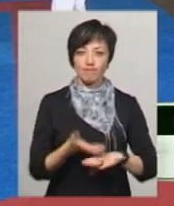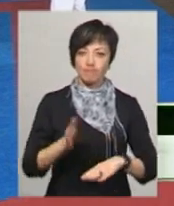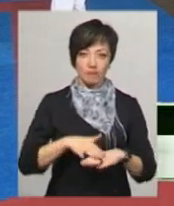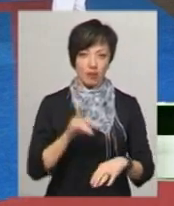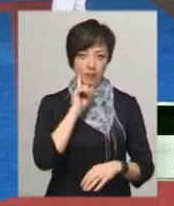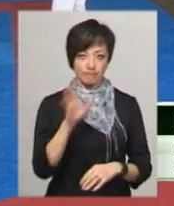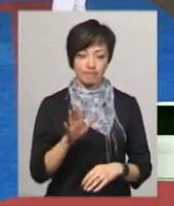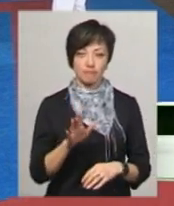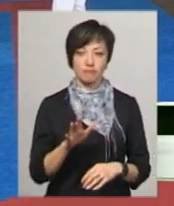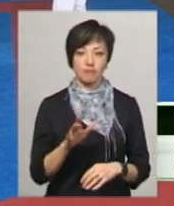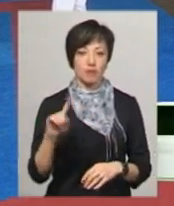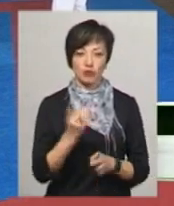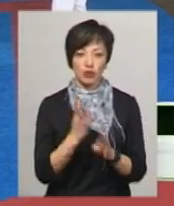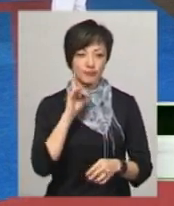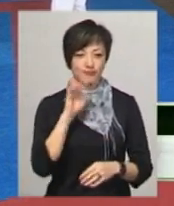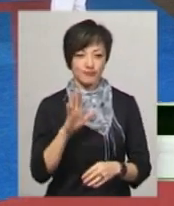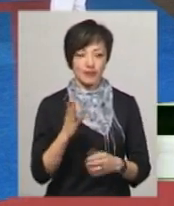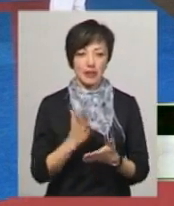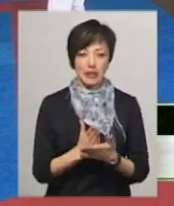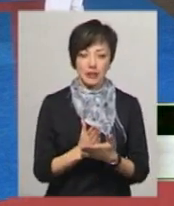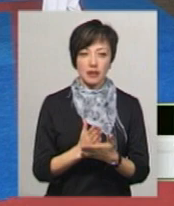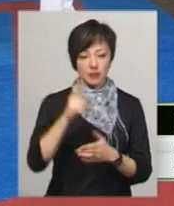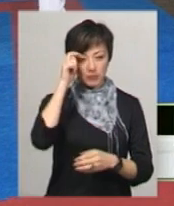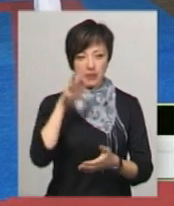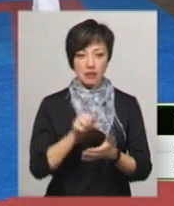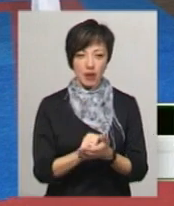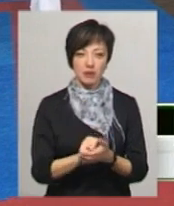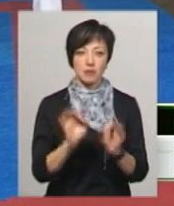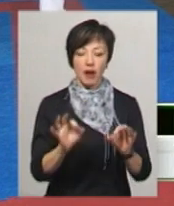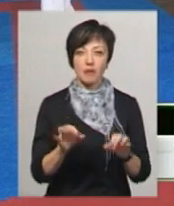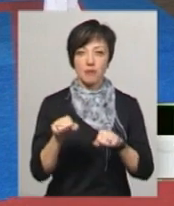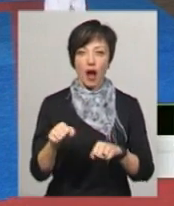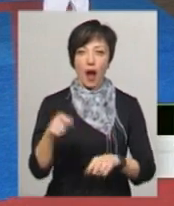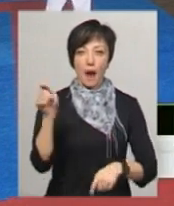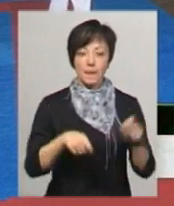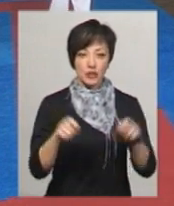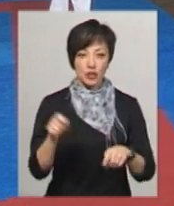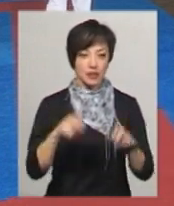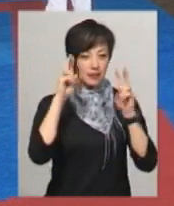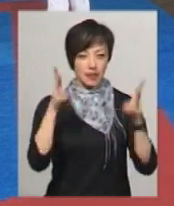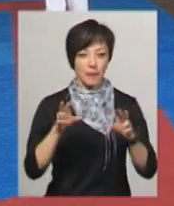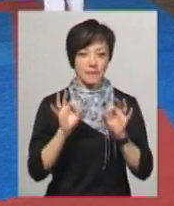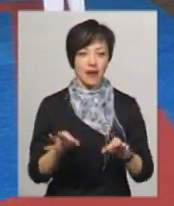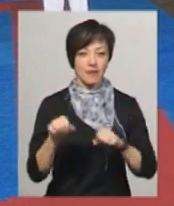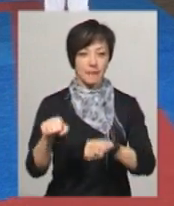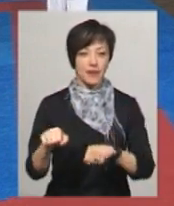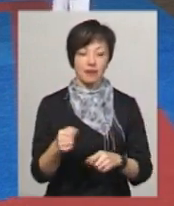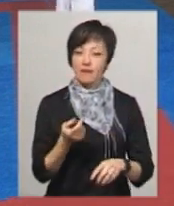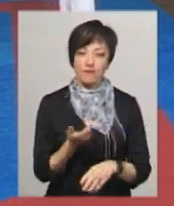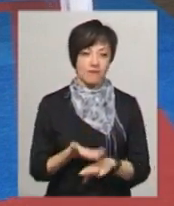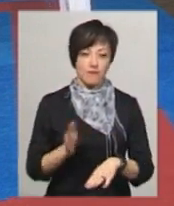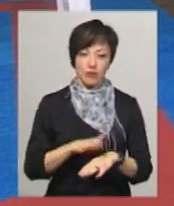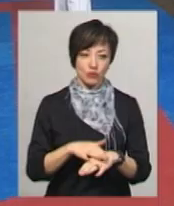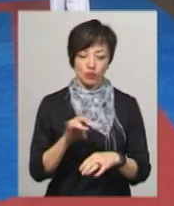Це насамперед невдобним, бо є парні, які займаються, вони знають, як правильно бити, а приїжджають і не знають, як правильно бити, і з ними тяжко роботи,